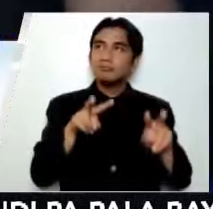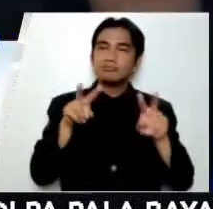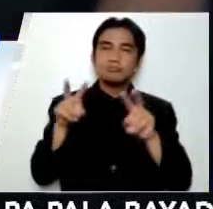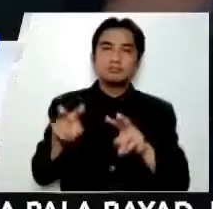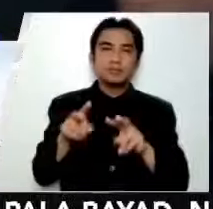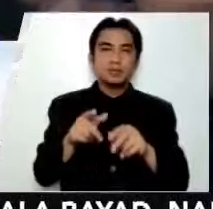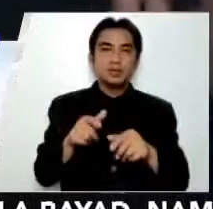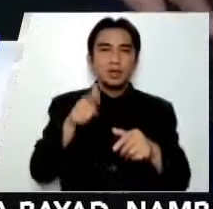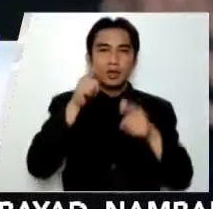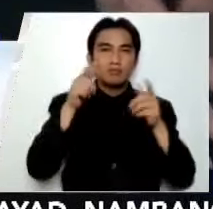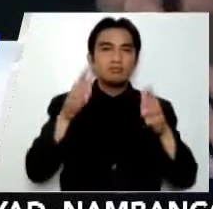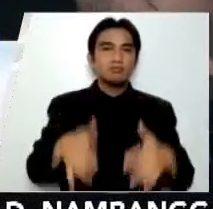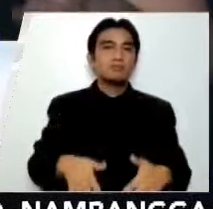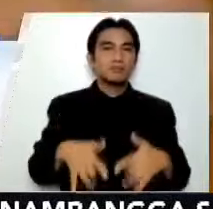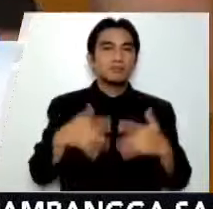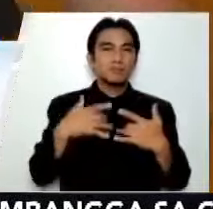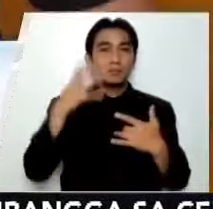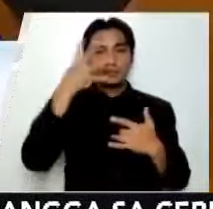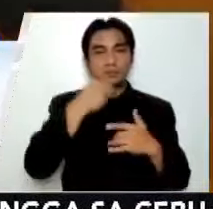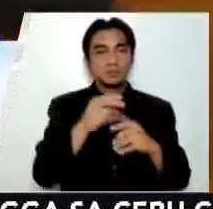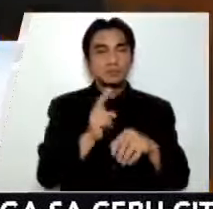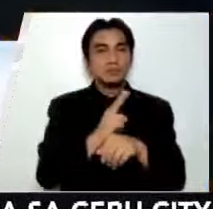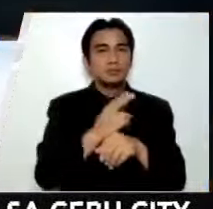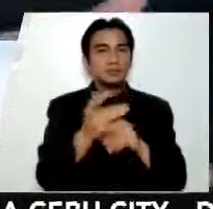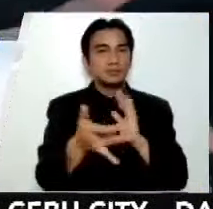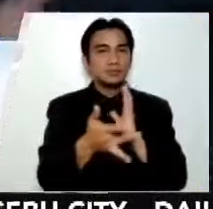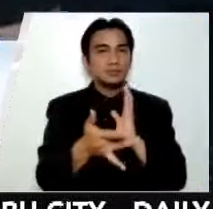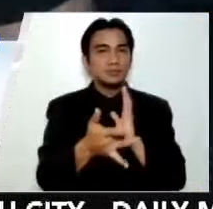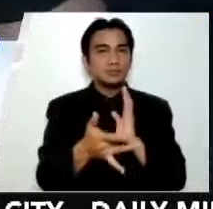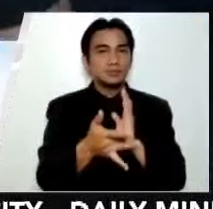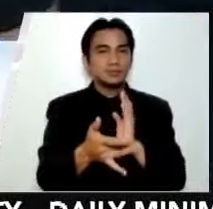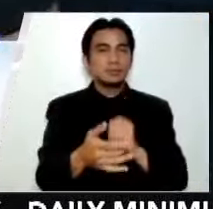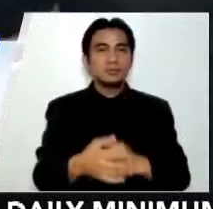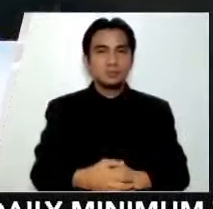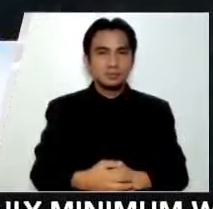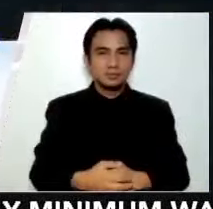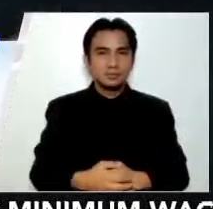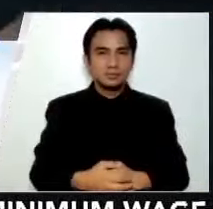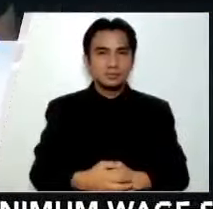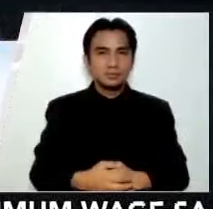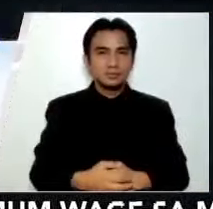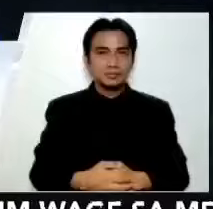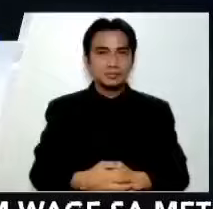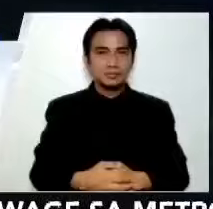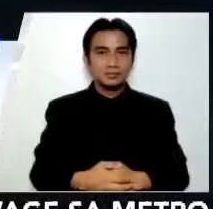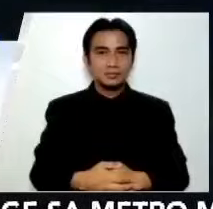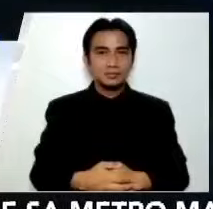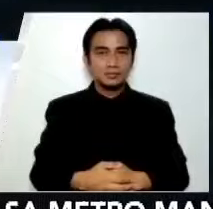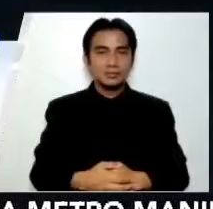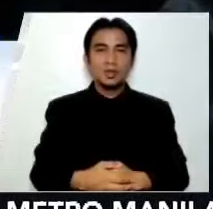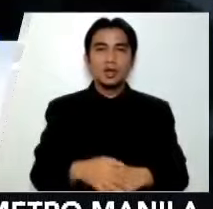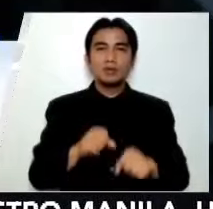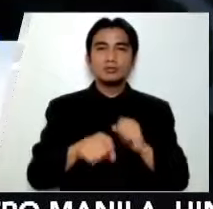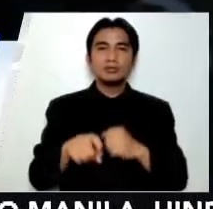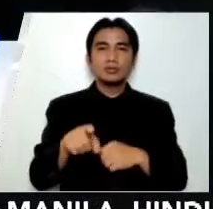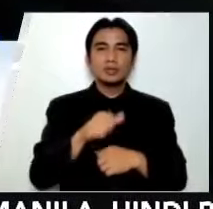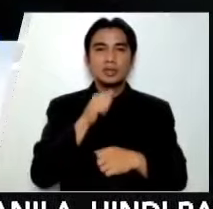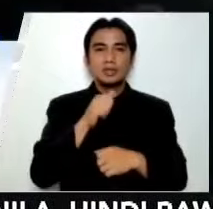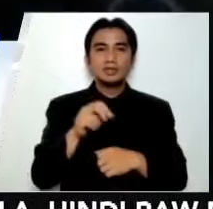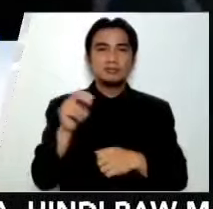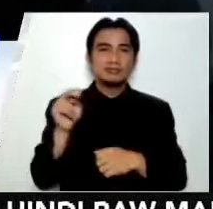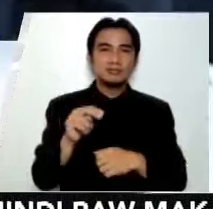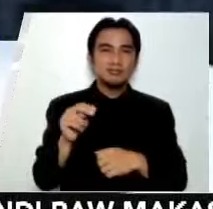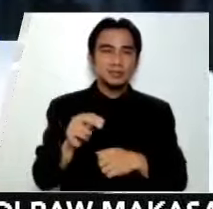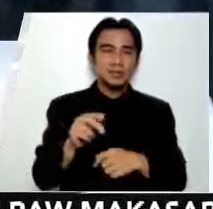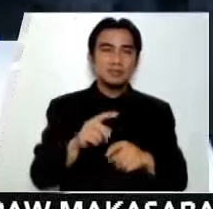teknolohiya ang ginagamit dito. Yan ang naked eye 3D kung saan hindi mo nakakailangan ng salamin para ma-appreciate ito. Nariyan din